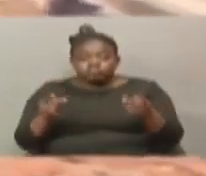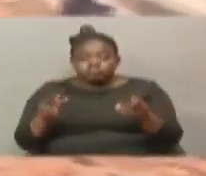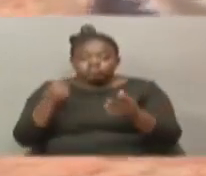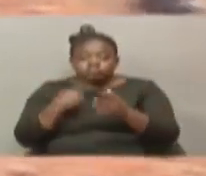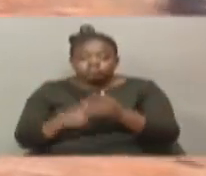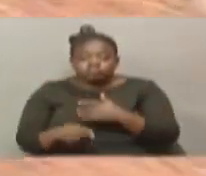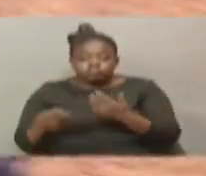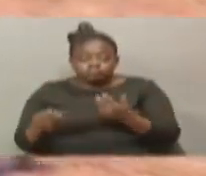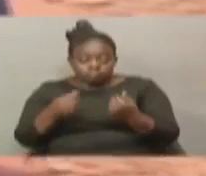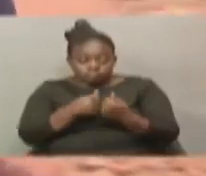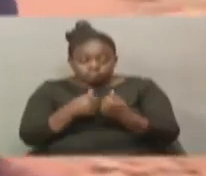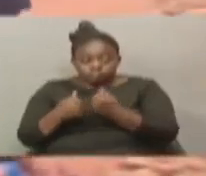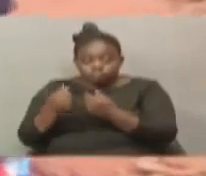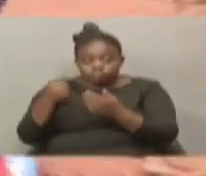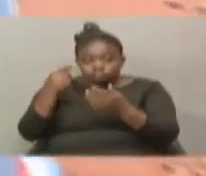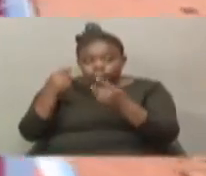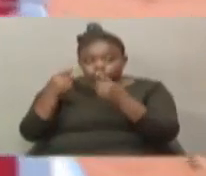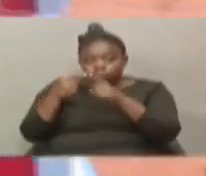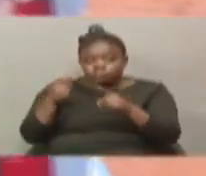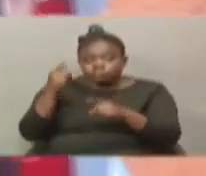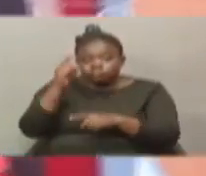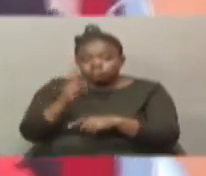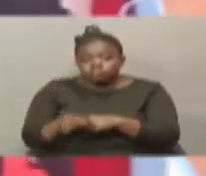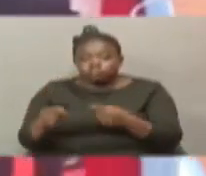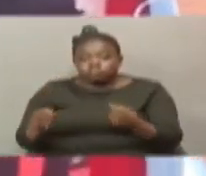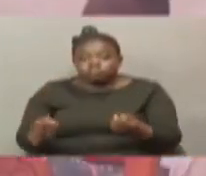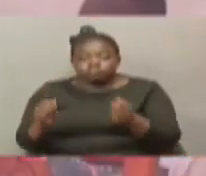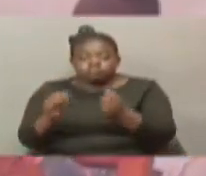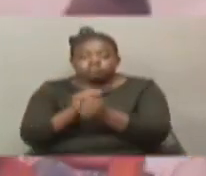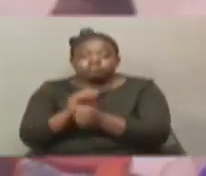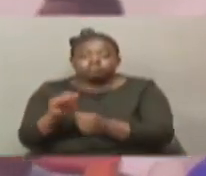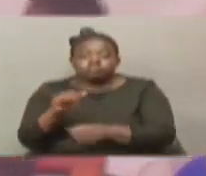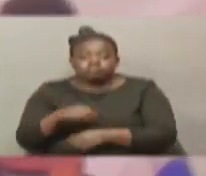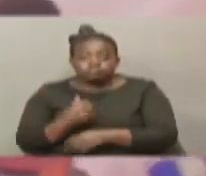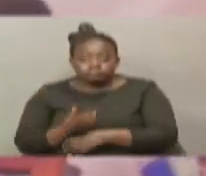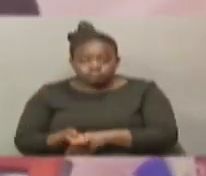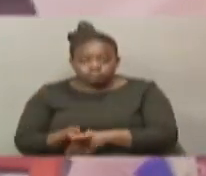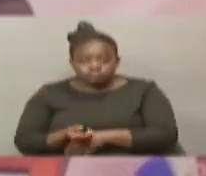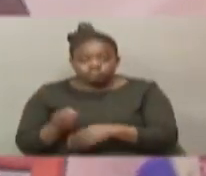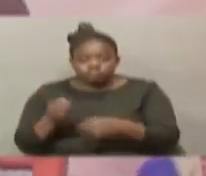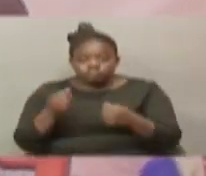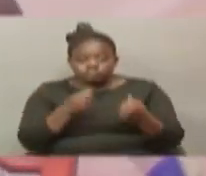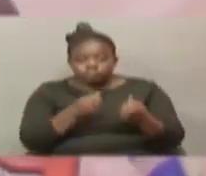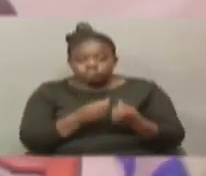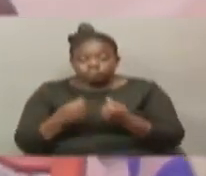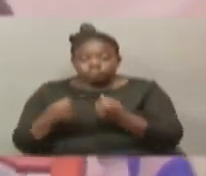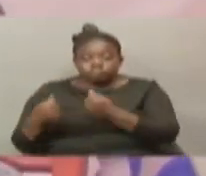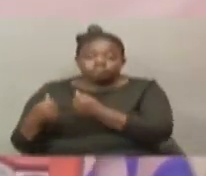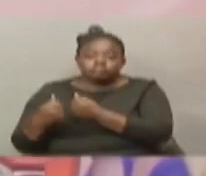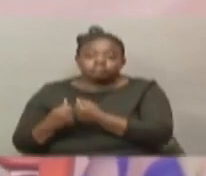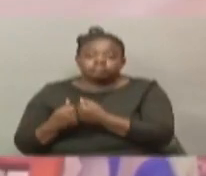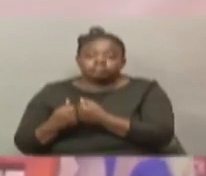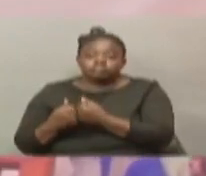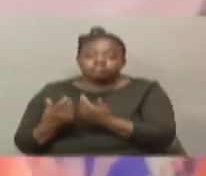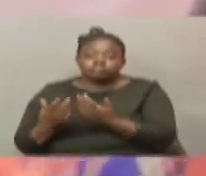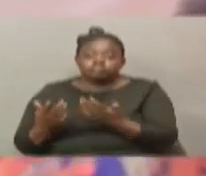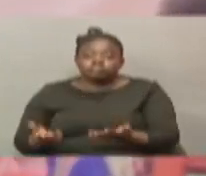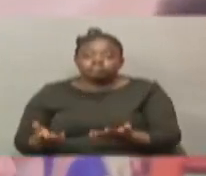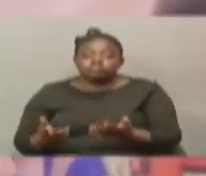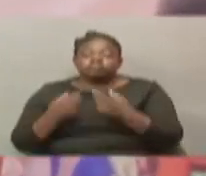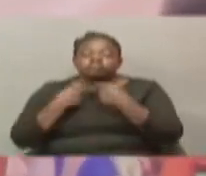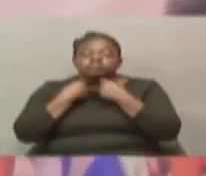abayitiridde okulwana kyokka ne batuuka n'okweyuza engoye. Ne mulwana ne mwesika